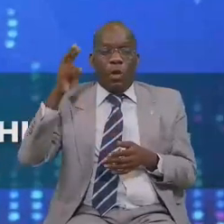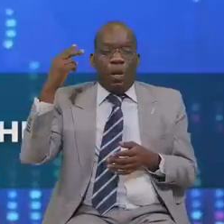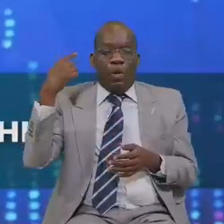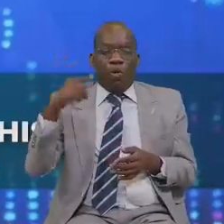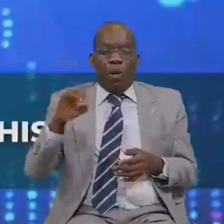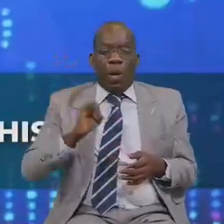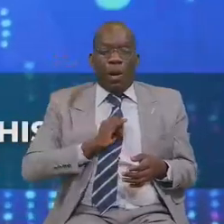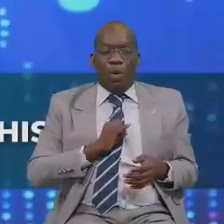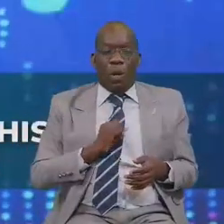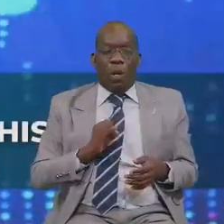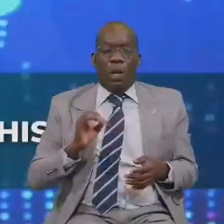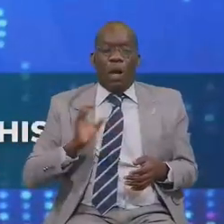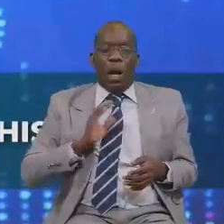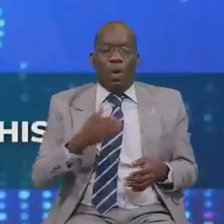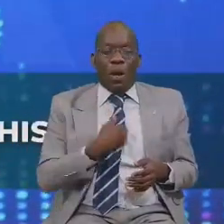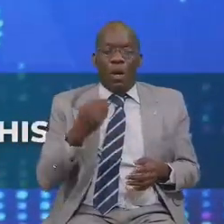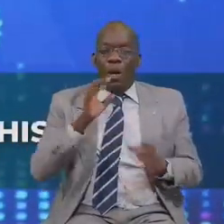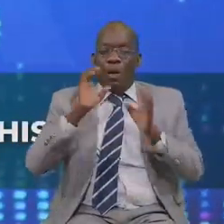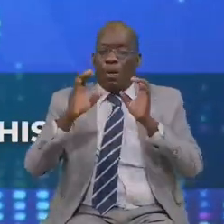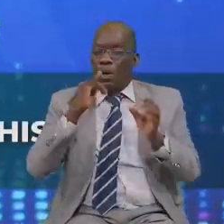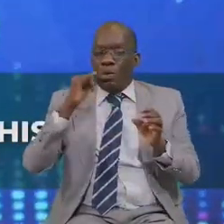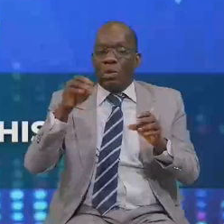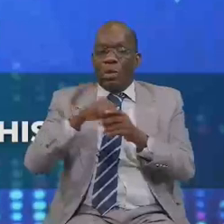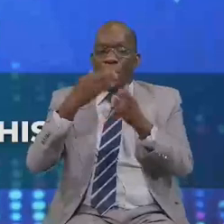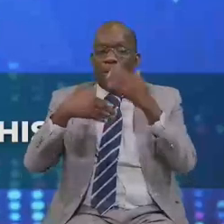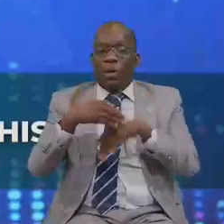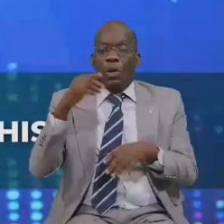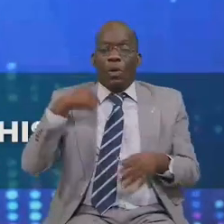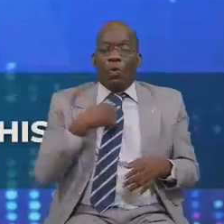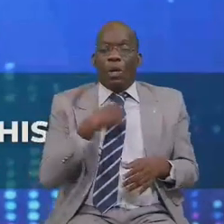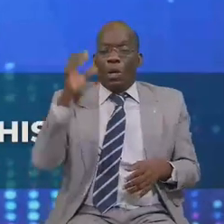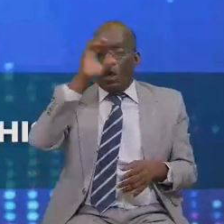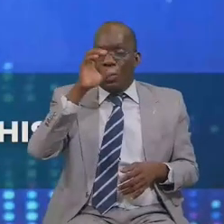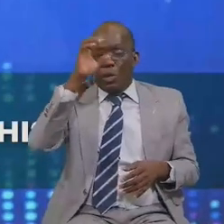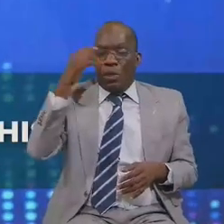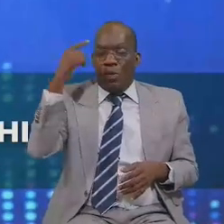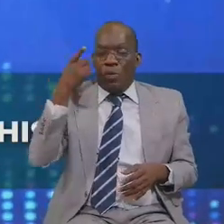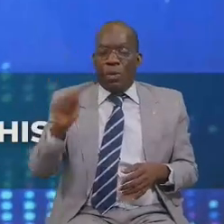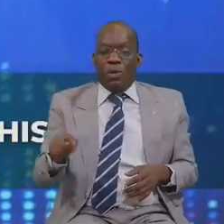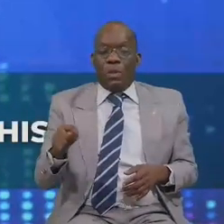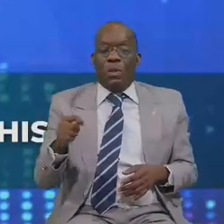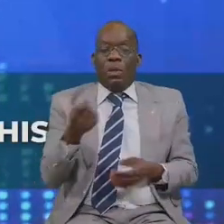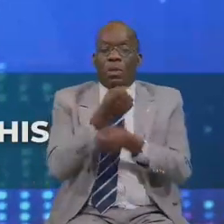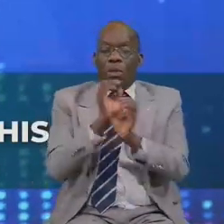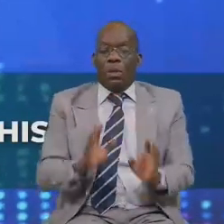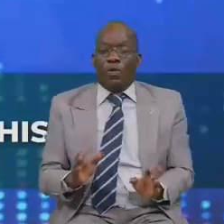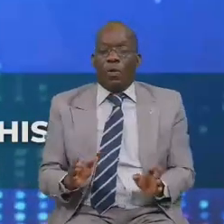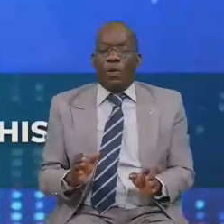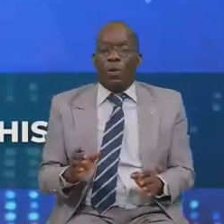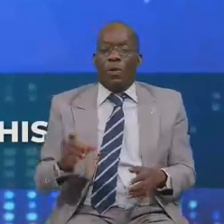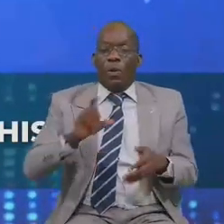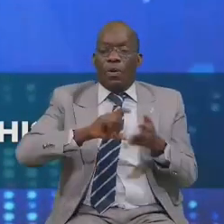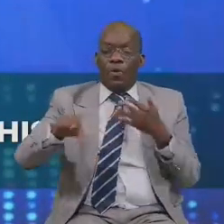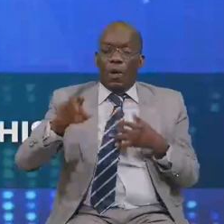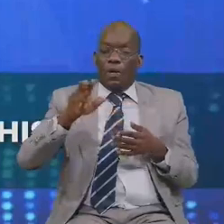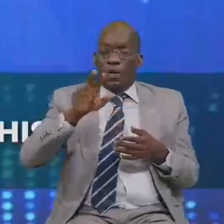Le ciel. Nous attendons le Sauveur, le Seigneur Jésus-Christ. Philippiens 3, 20 et 21.